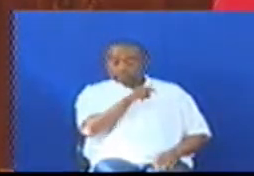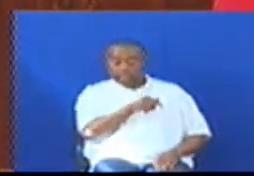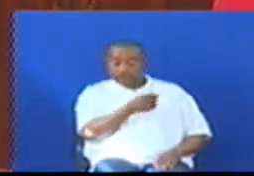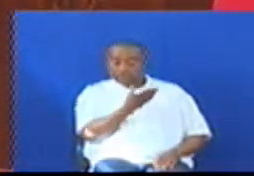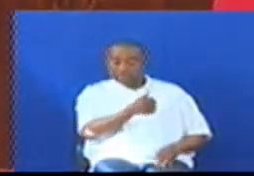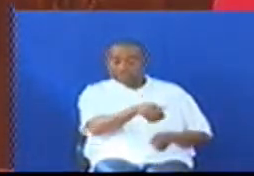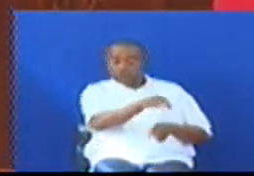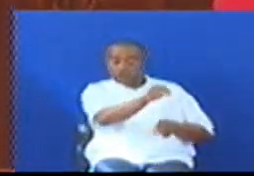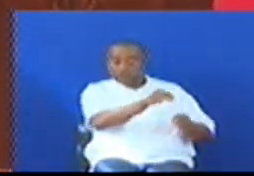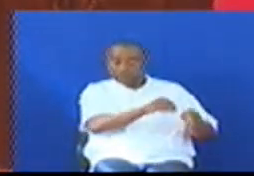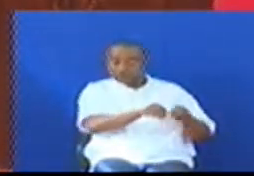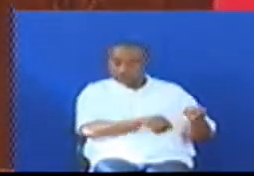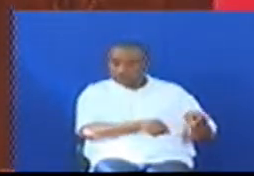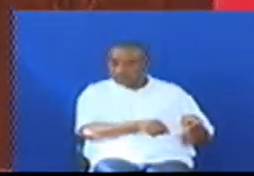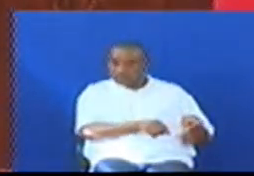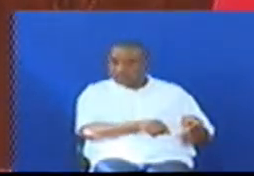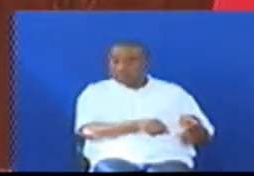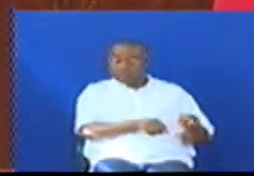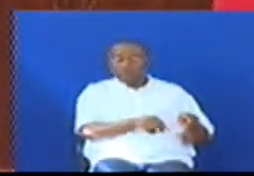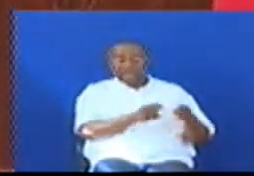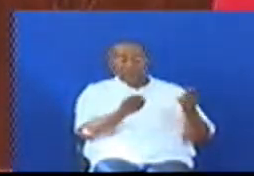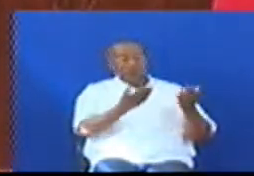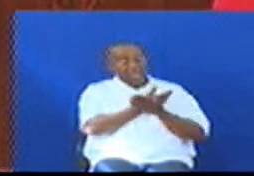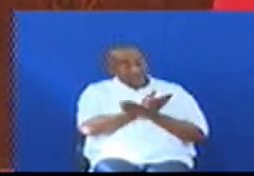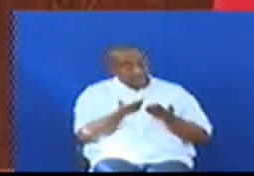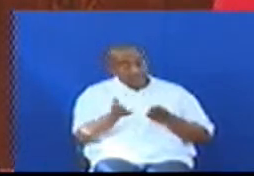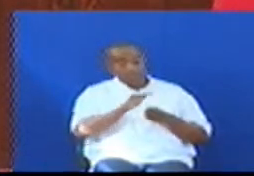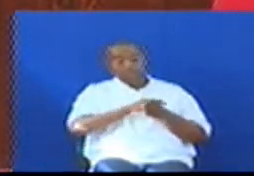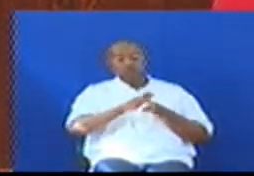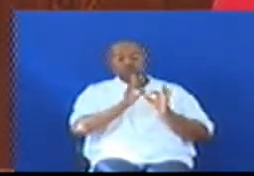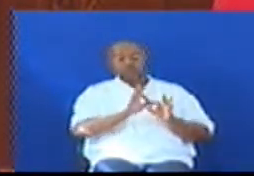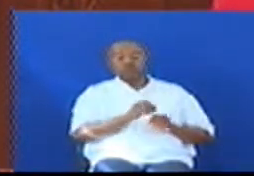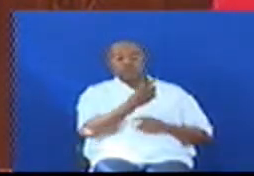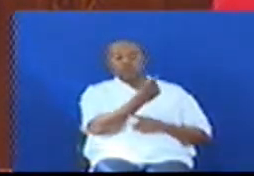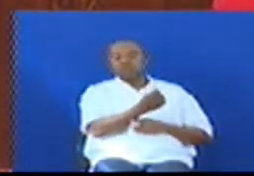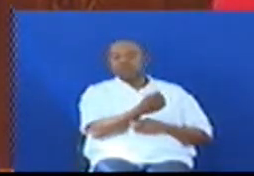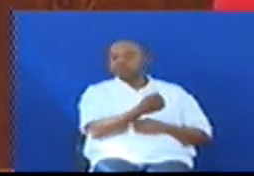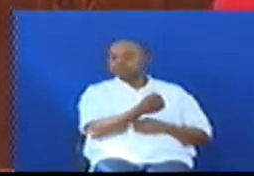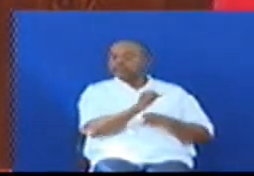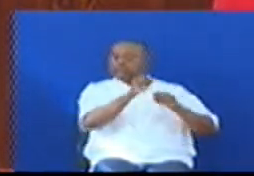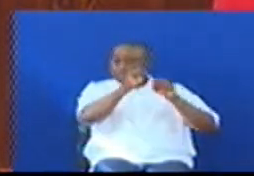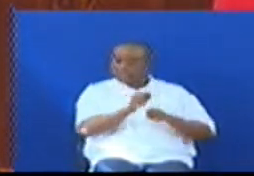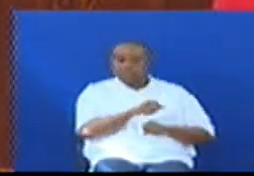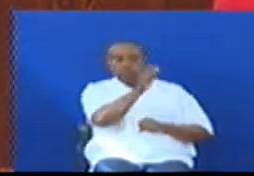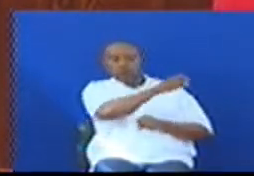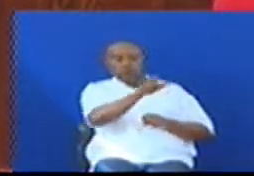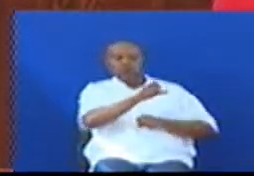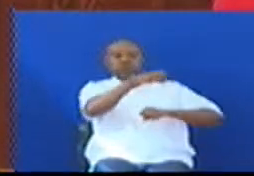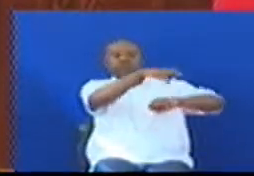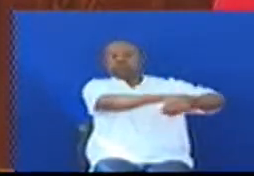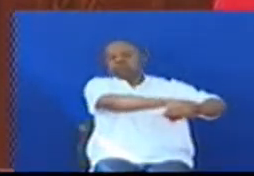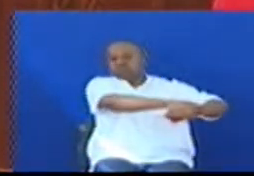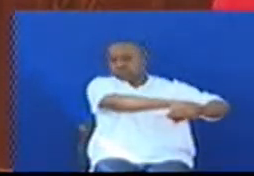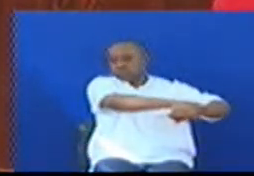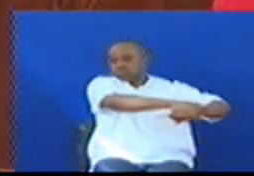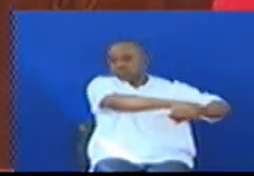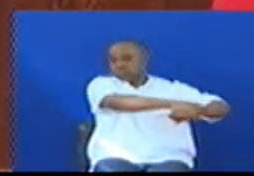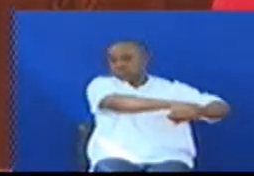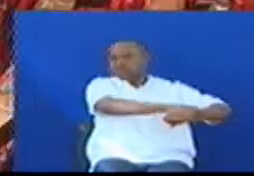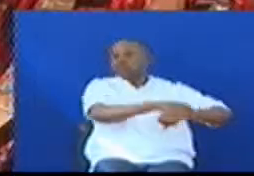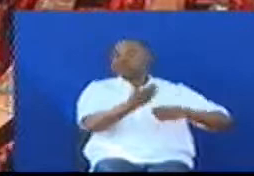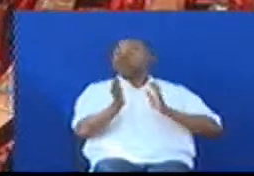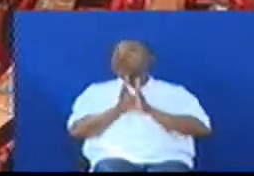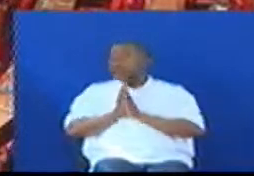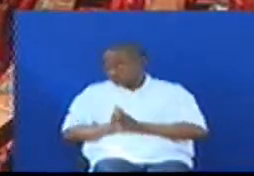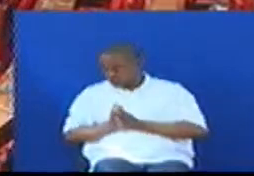au hakukuwa na matumizi mazuri ya pesa waweze kuchukuliwa hatua. Baada ya kusema hayo, nakushukuru sana Mheshimiwa Speaker.